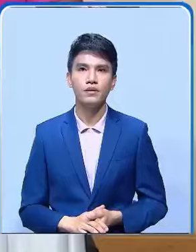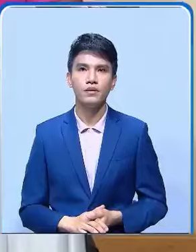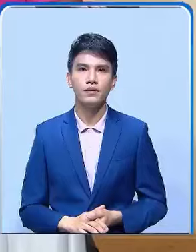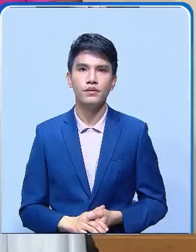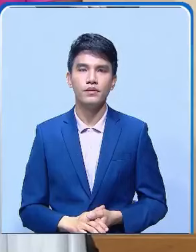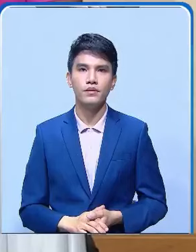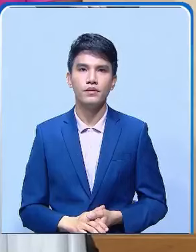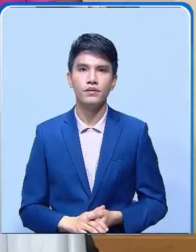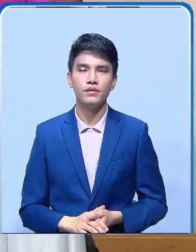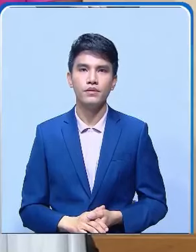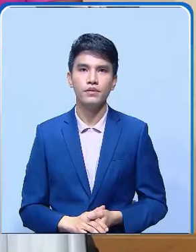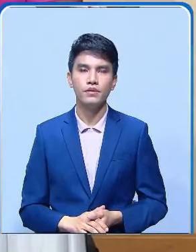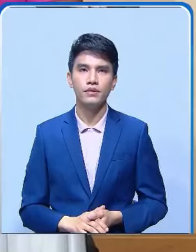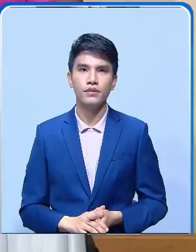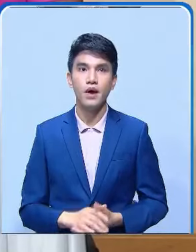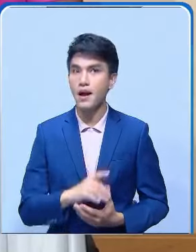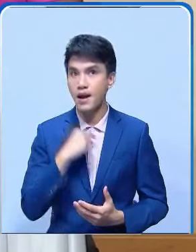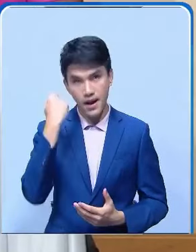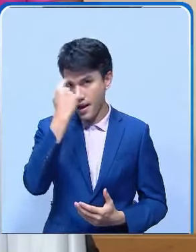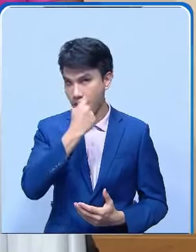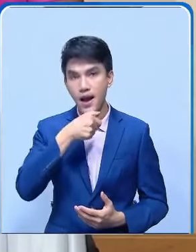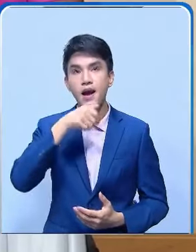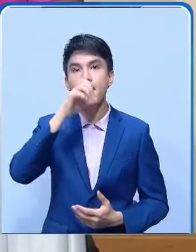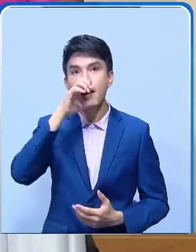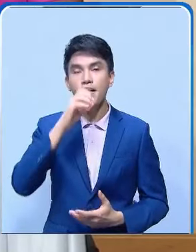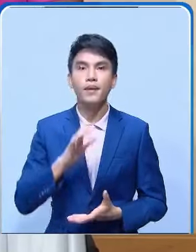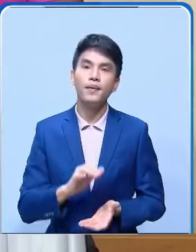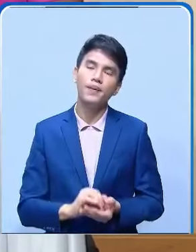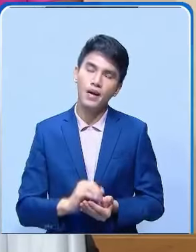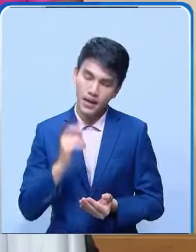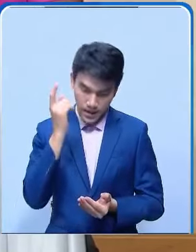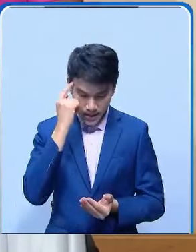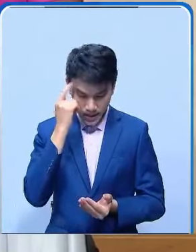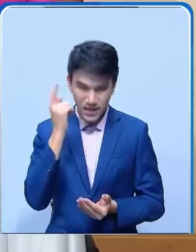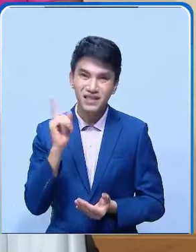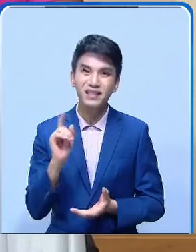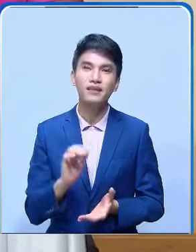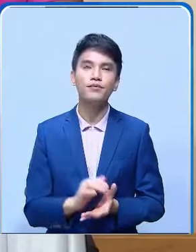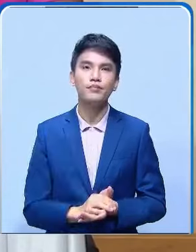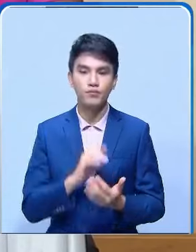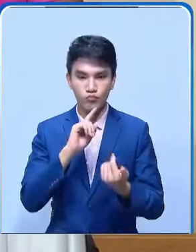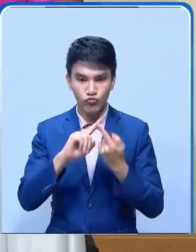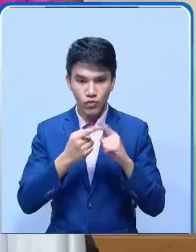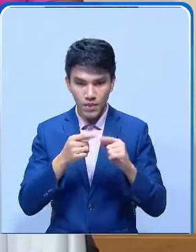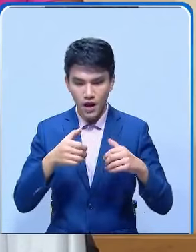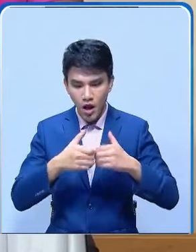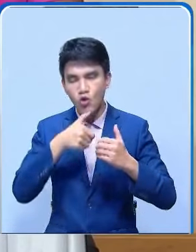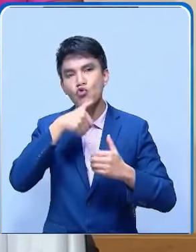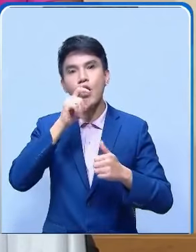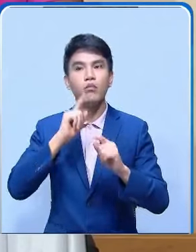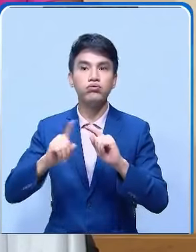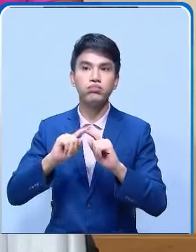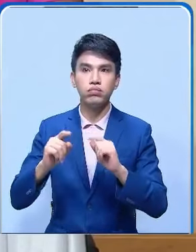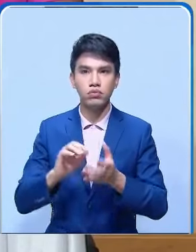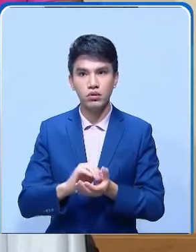ท่านมีการบริโภคนะครับแล้วก็คิดว่าเอ่อเพื่อนร่วมวงนะครับมี